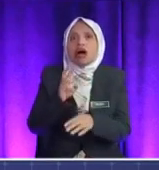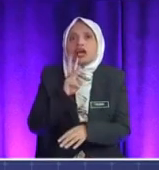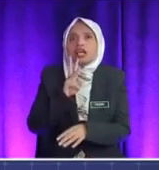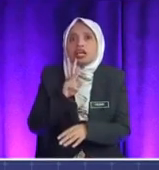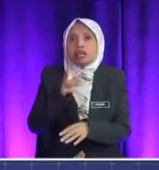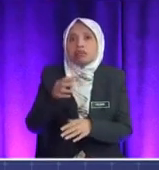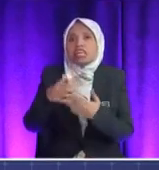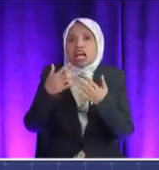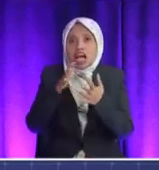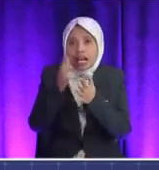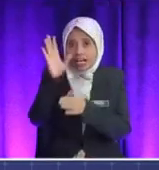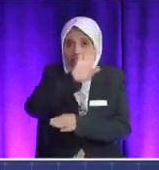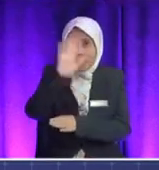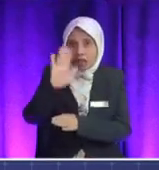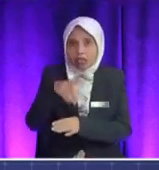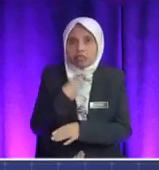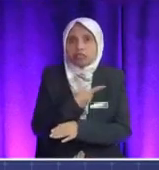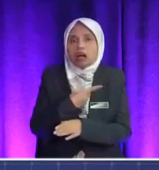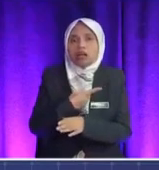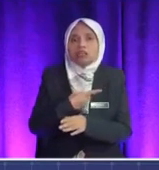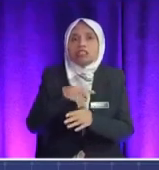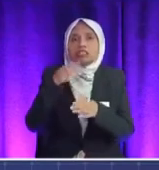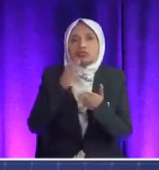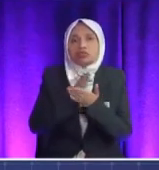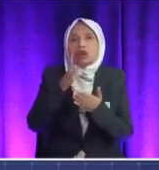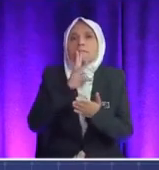Hai tayo Yeh